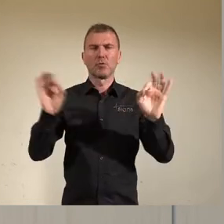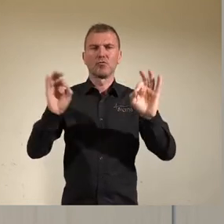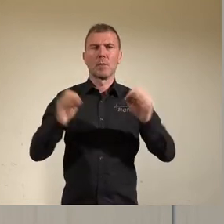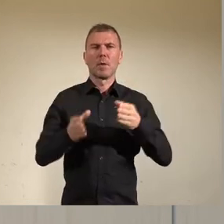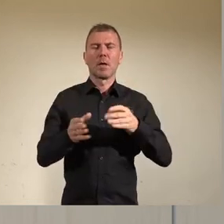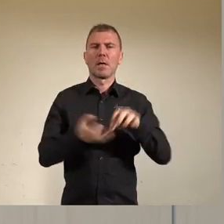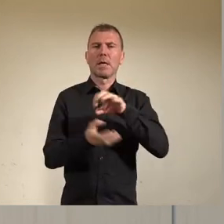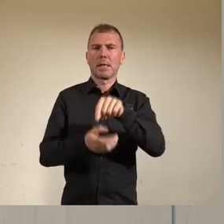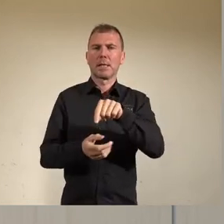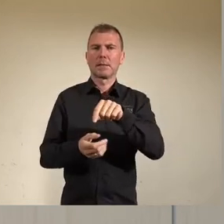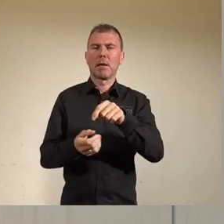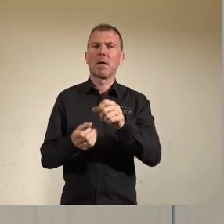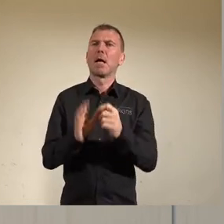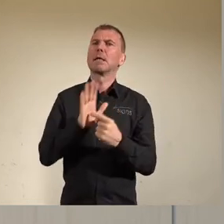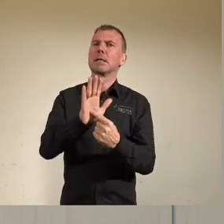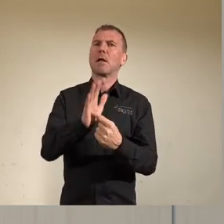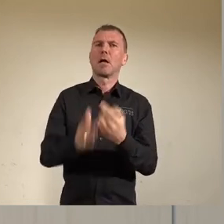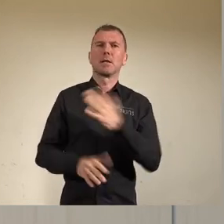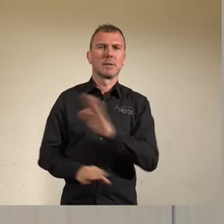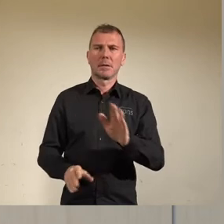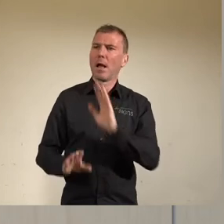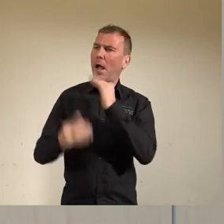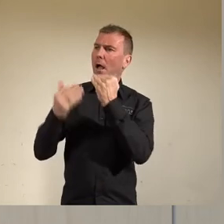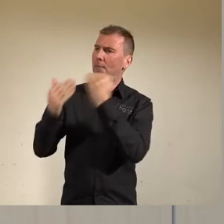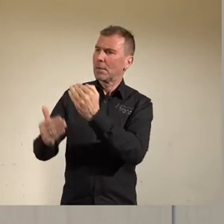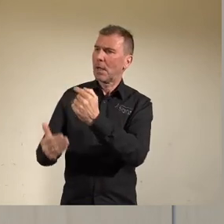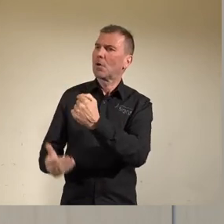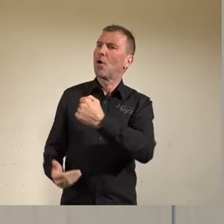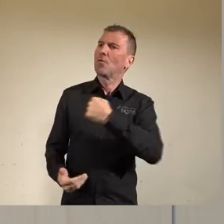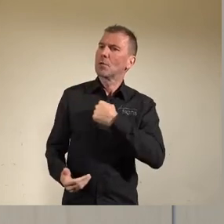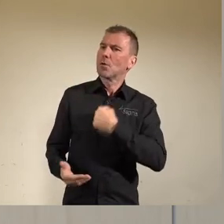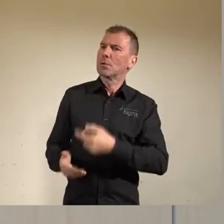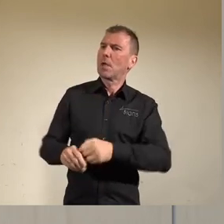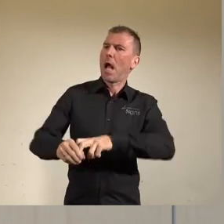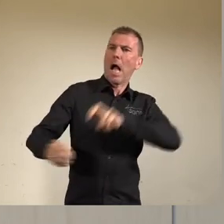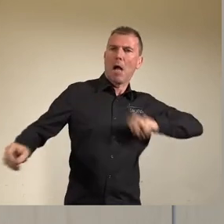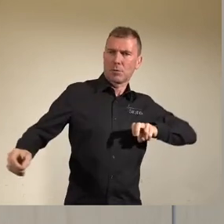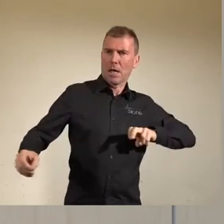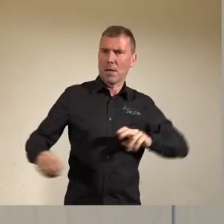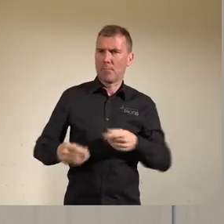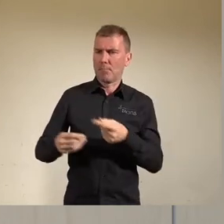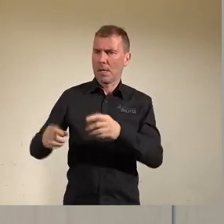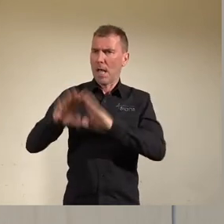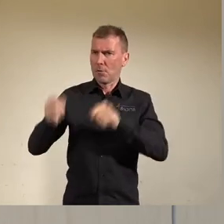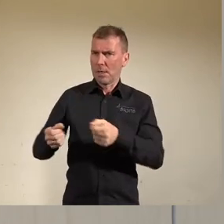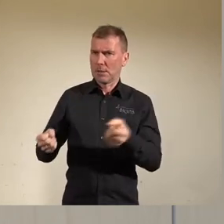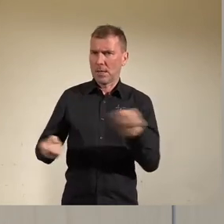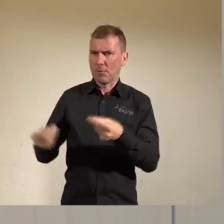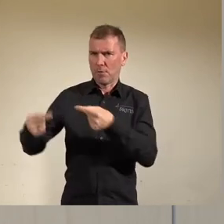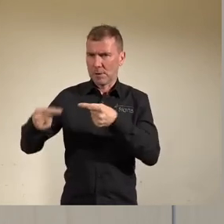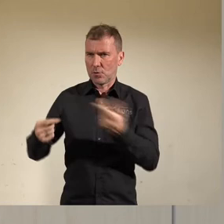der Krise zu sein. Danke also für die ersparte Lebenszeit. Ich würde mich außerdem